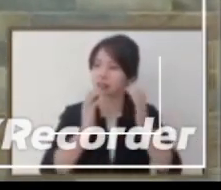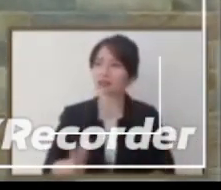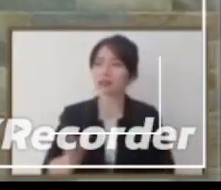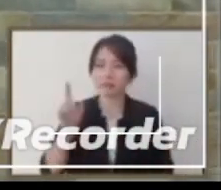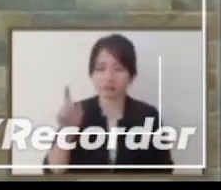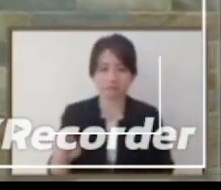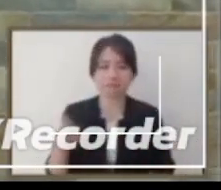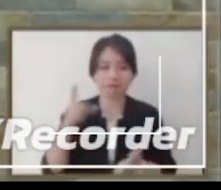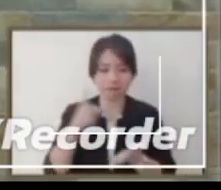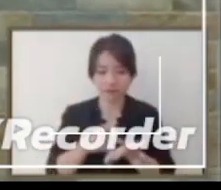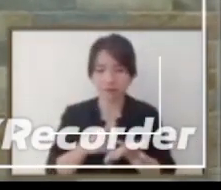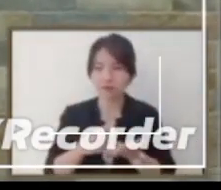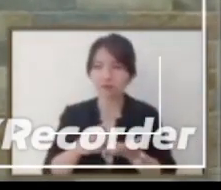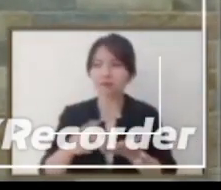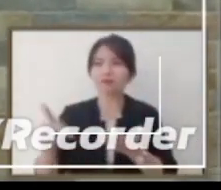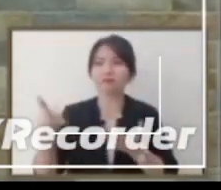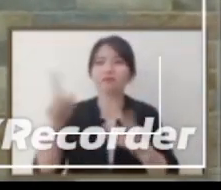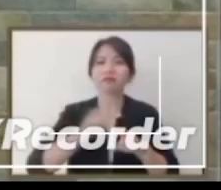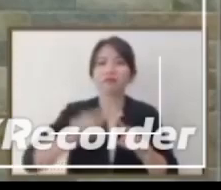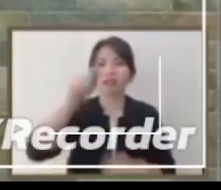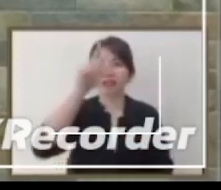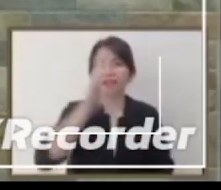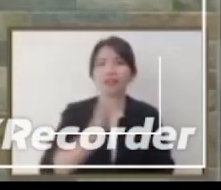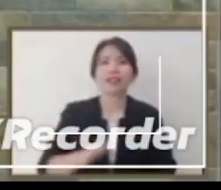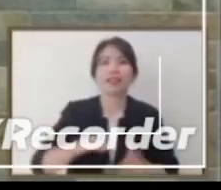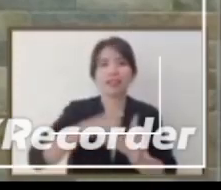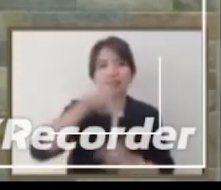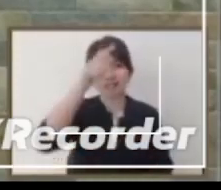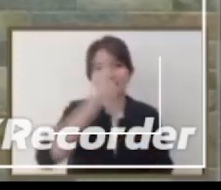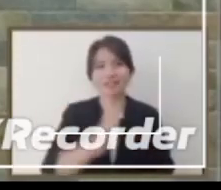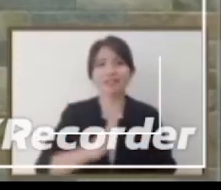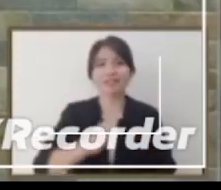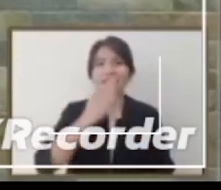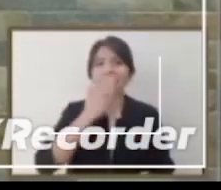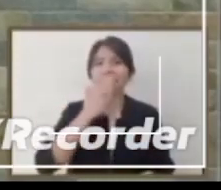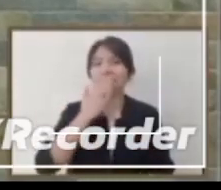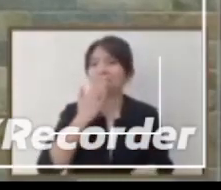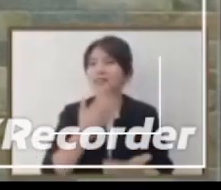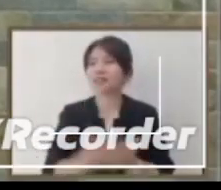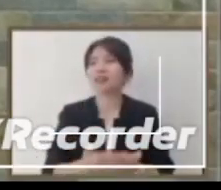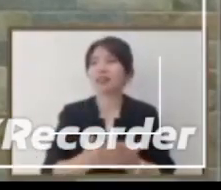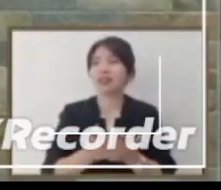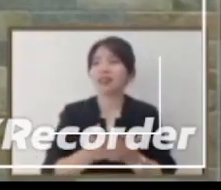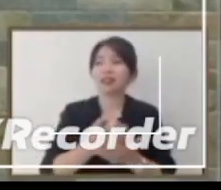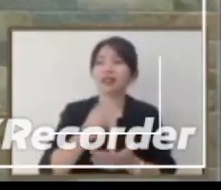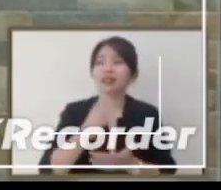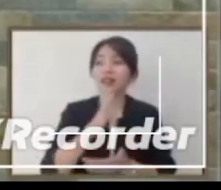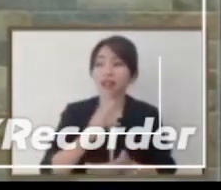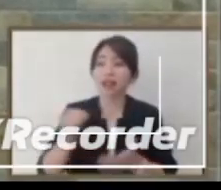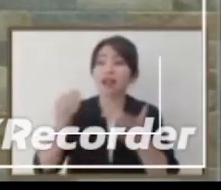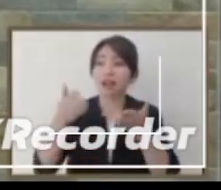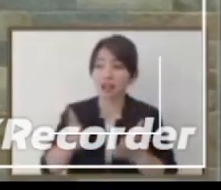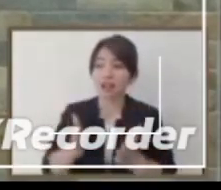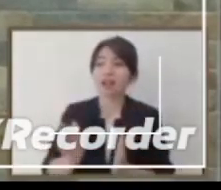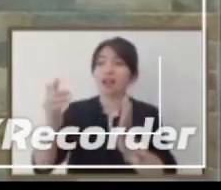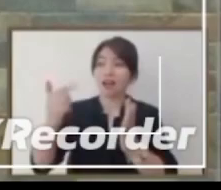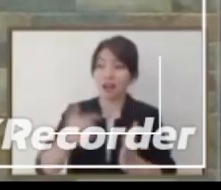pay, but God in His goodness has let me